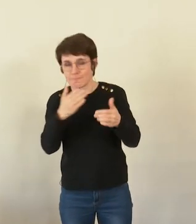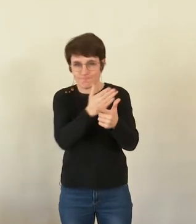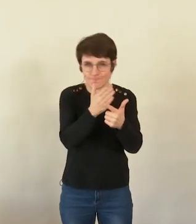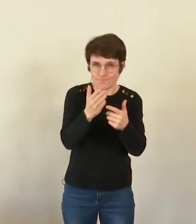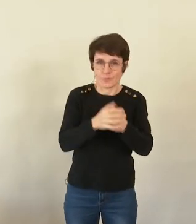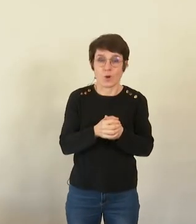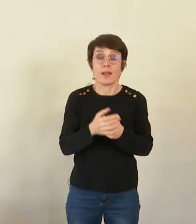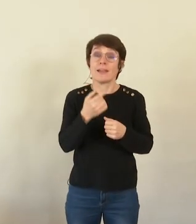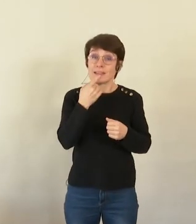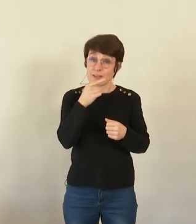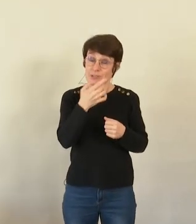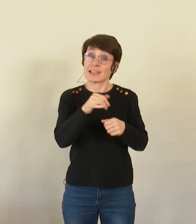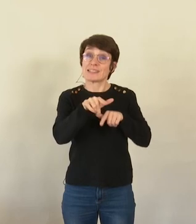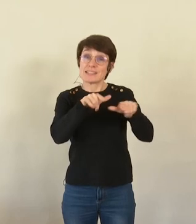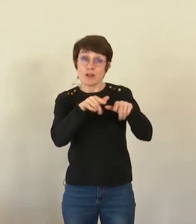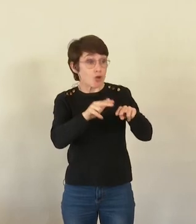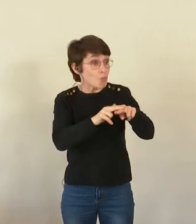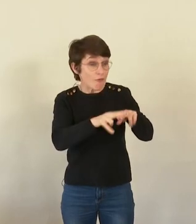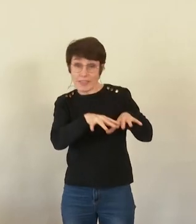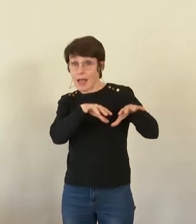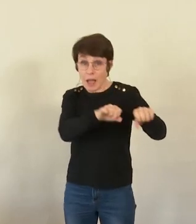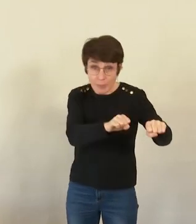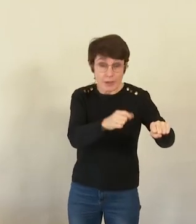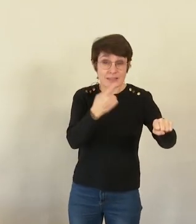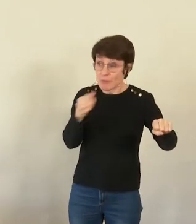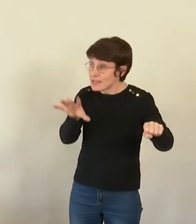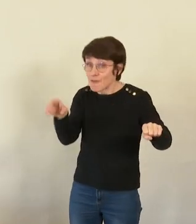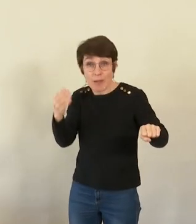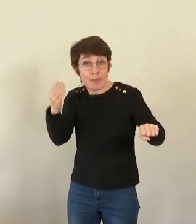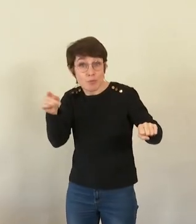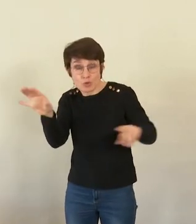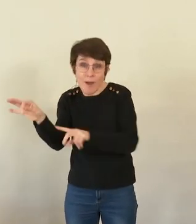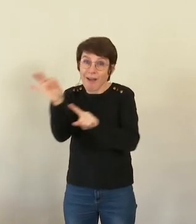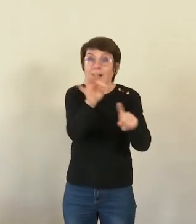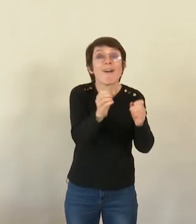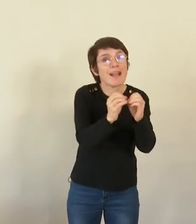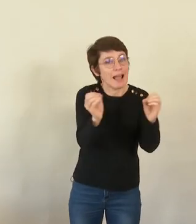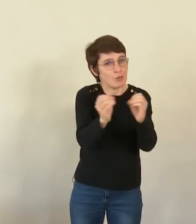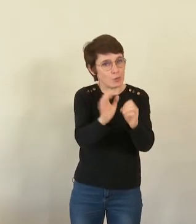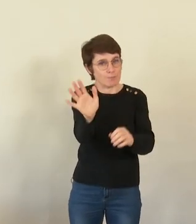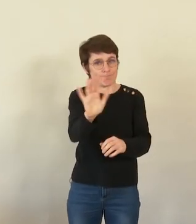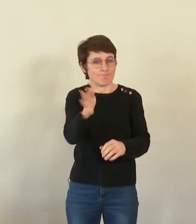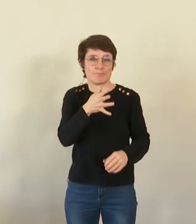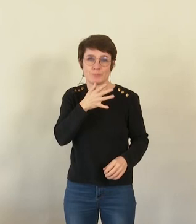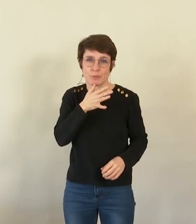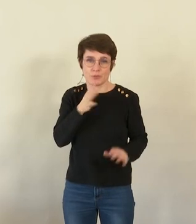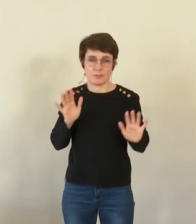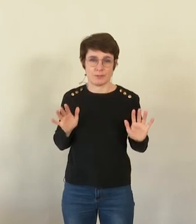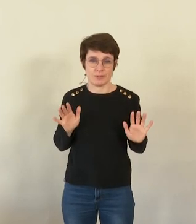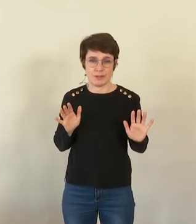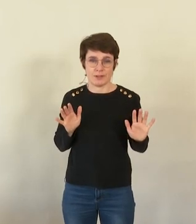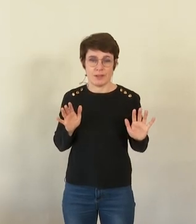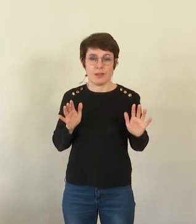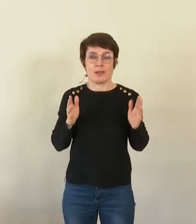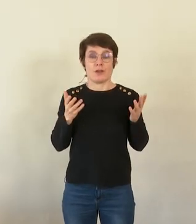permet pas de le mettre gratuitement à disposition de familles qui en ont besoin hein les outils pour permettre que chacune et chacun puisse avoir